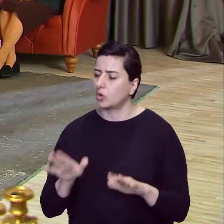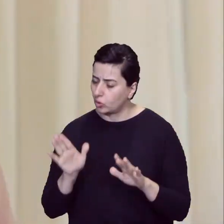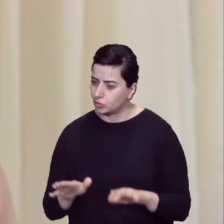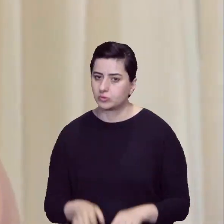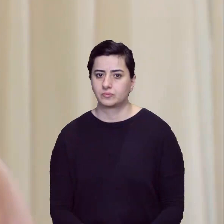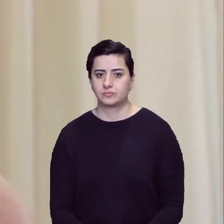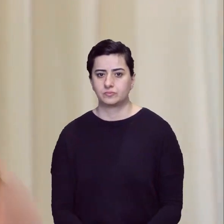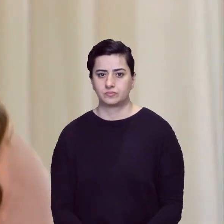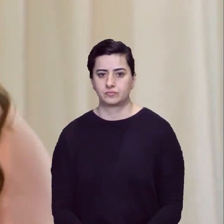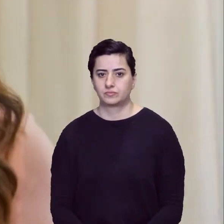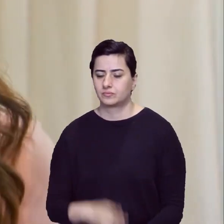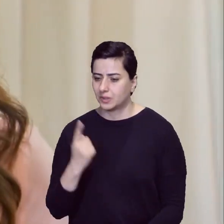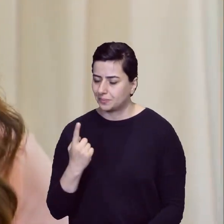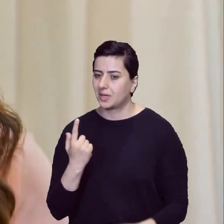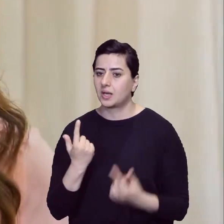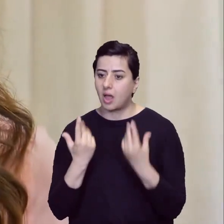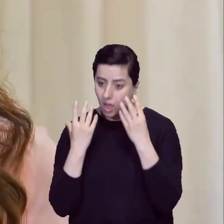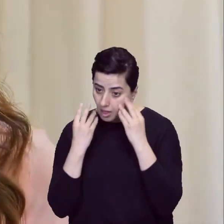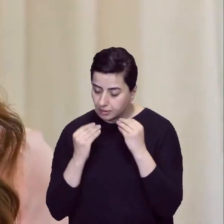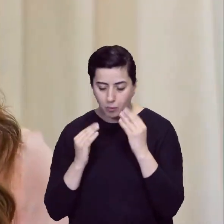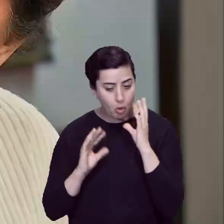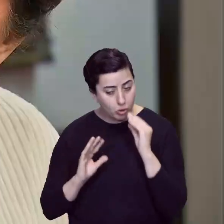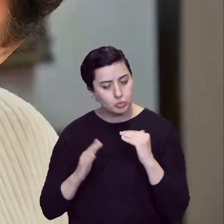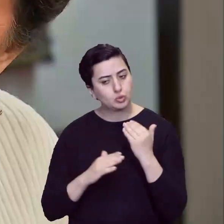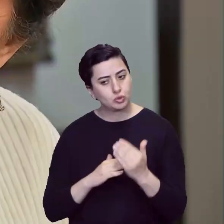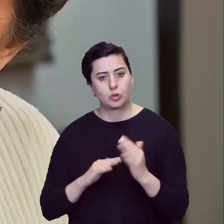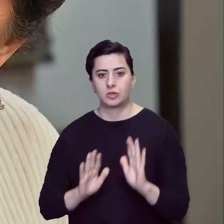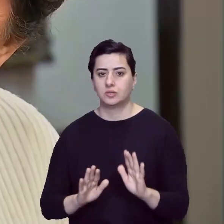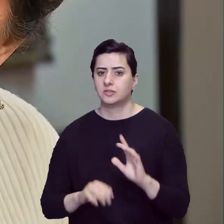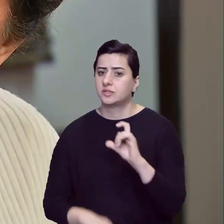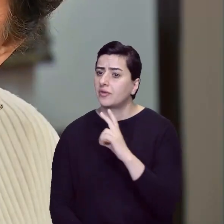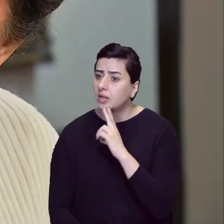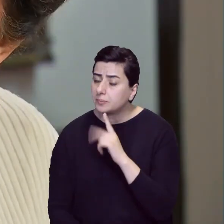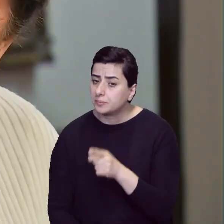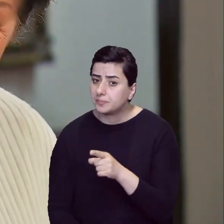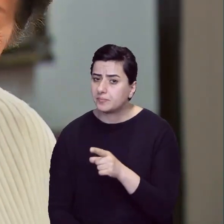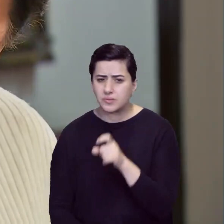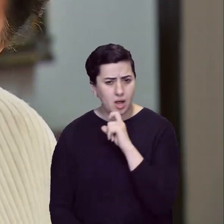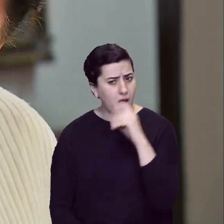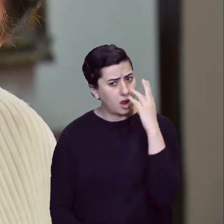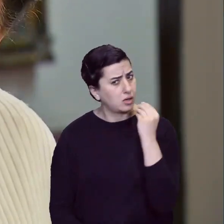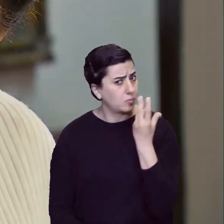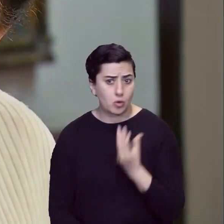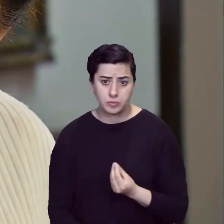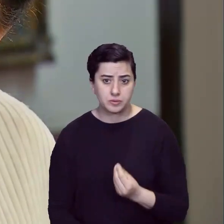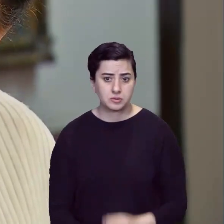otur. Otur bir iyice anlayalım ne olduğunu. Cevriye Hanım, yanlış anlamış olamaz mısınız?